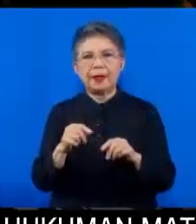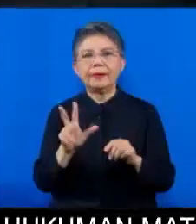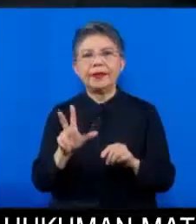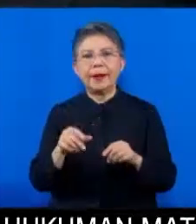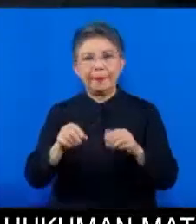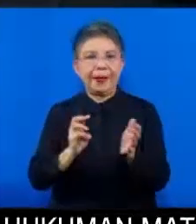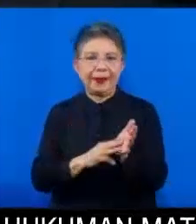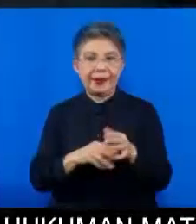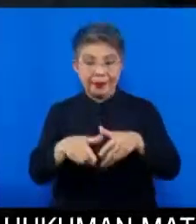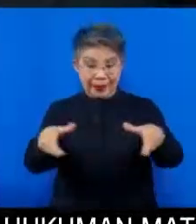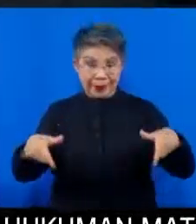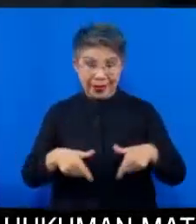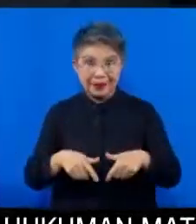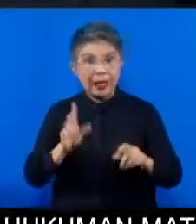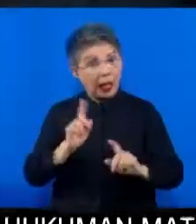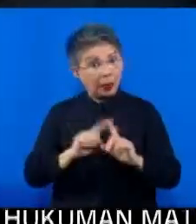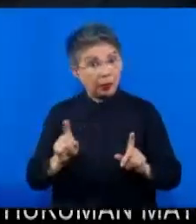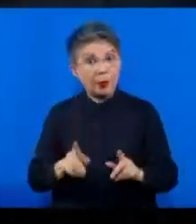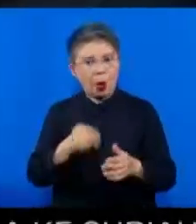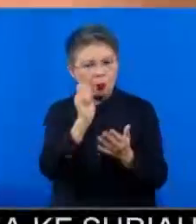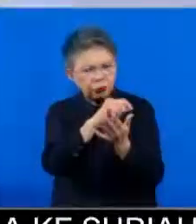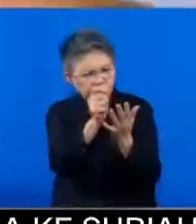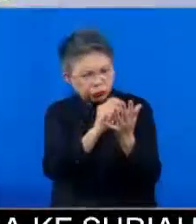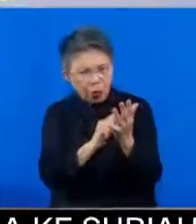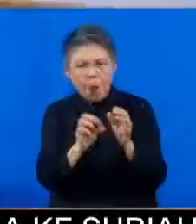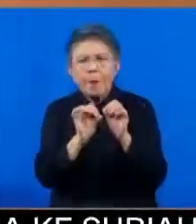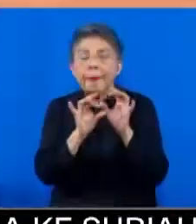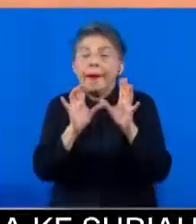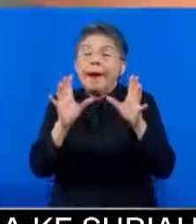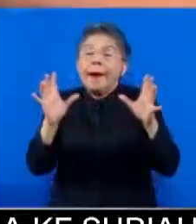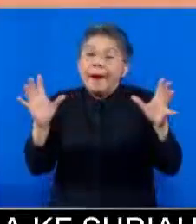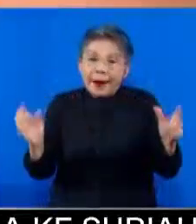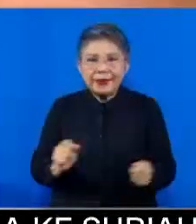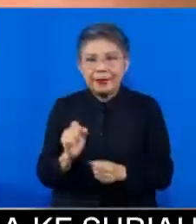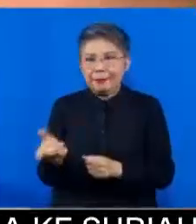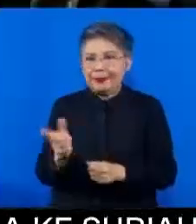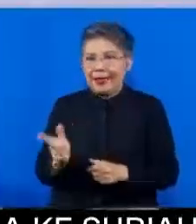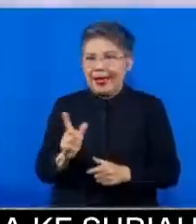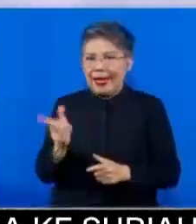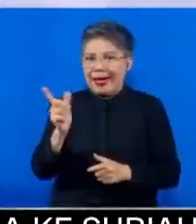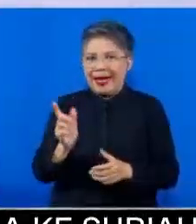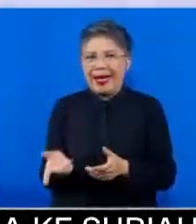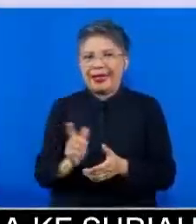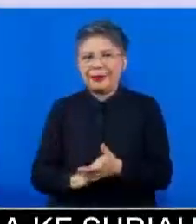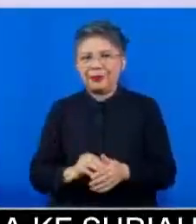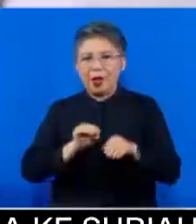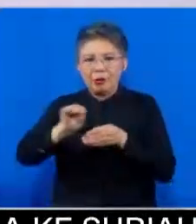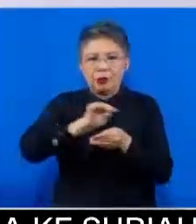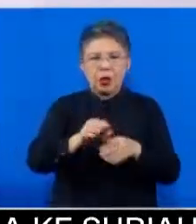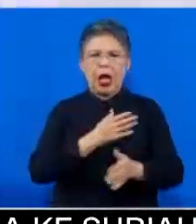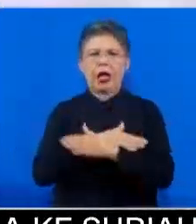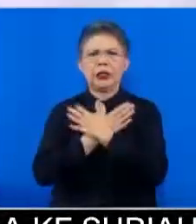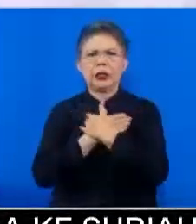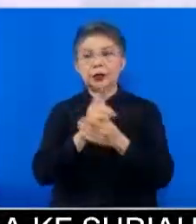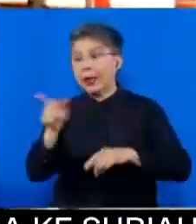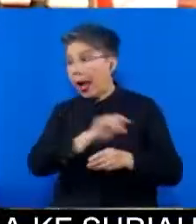saja. Kendati demikian, sudah menghasilkan puluhan ribu pesanan spanduk yang dikirim ke Aceh